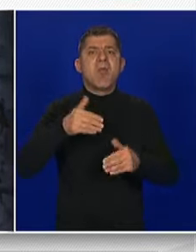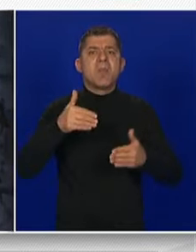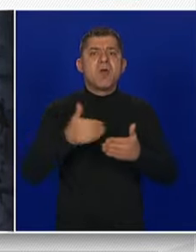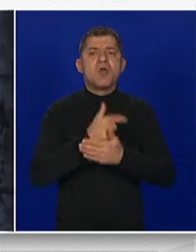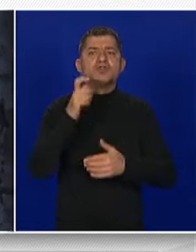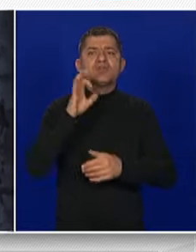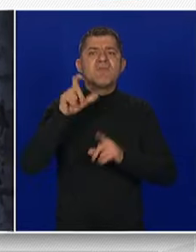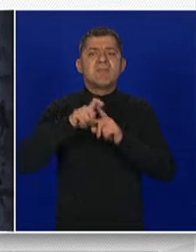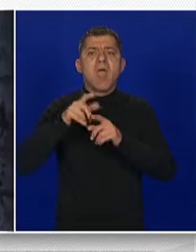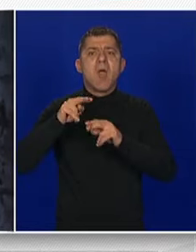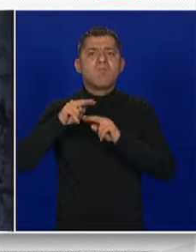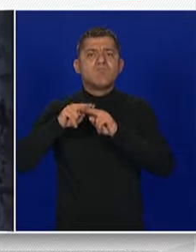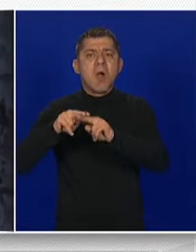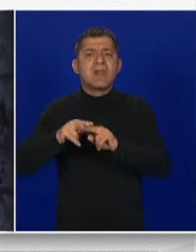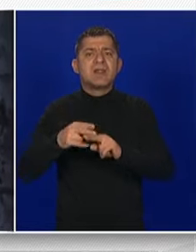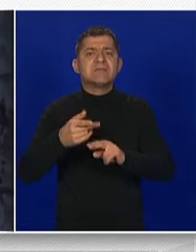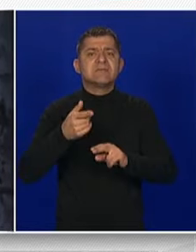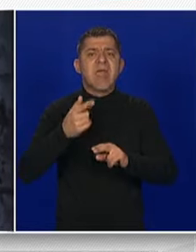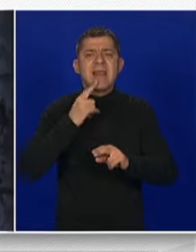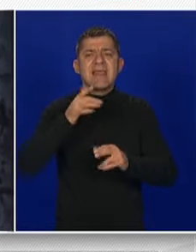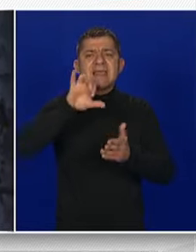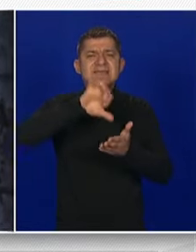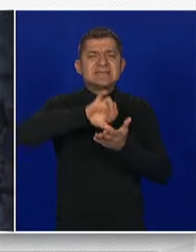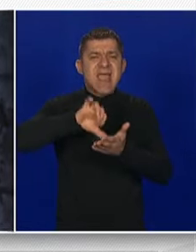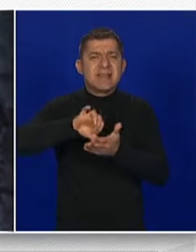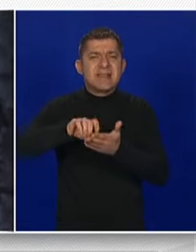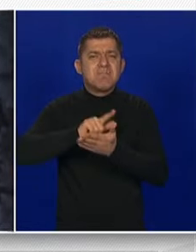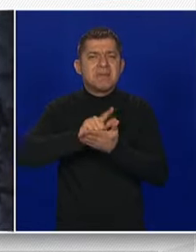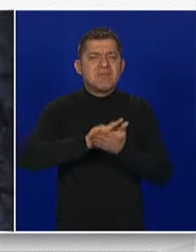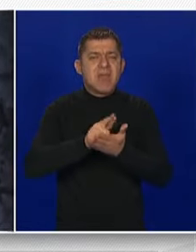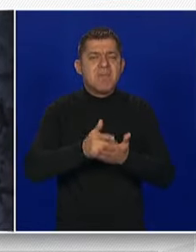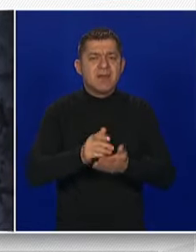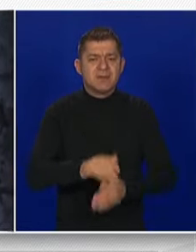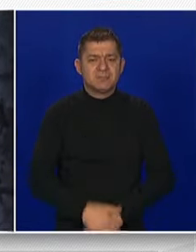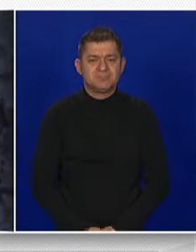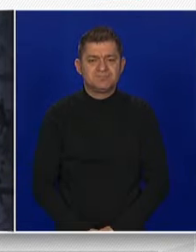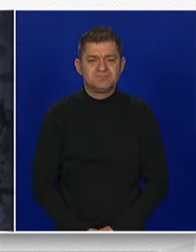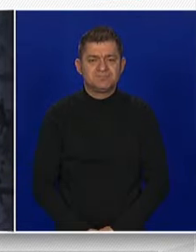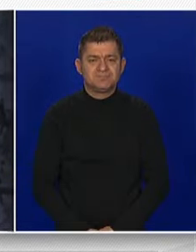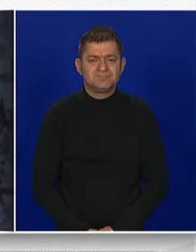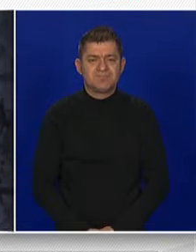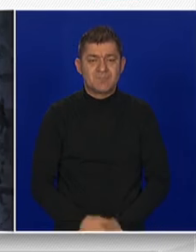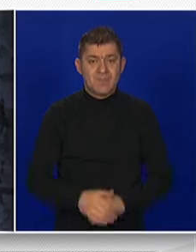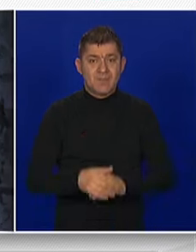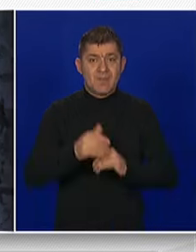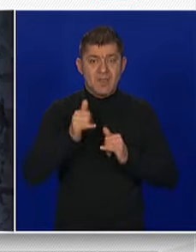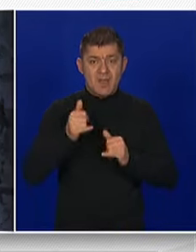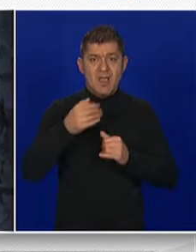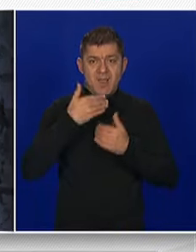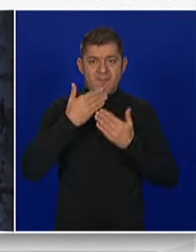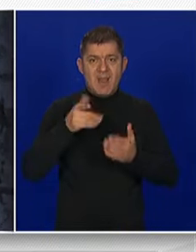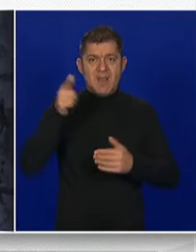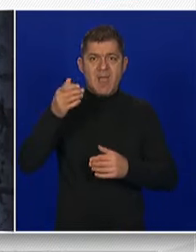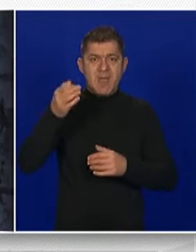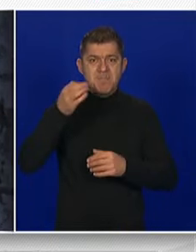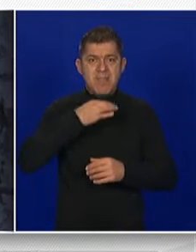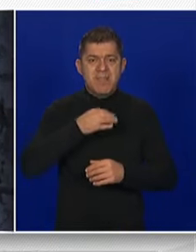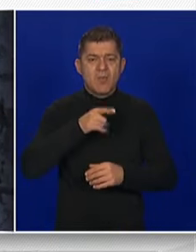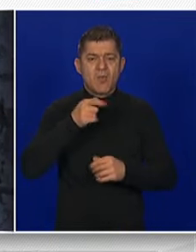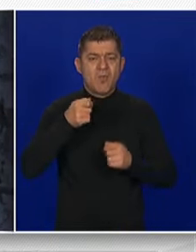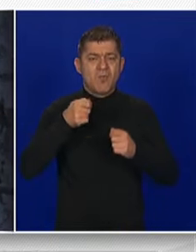bolnice ili tercijarne centri? Hvala vam na pitanju. Dakle, u kontekstu ove